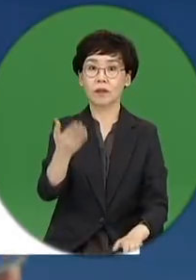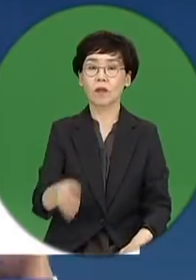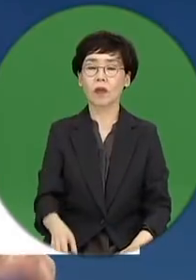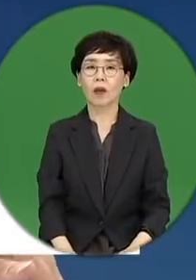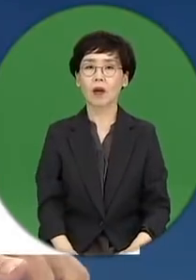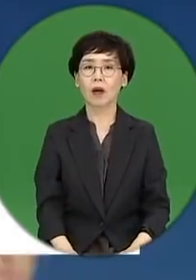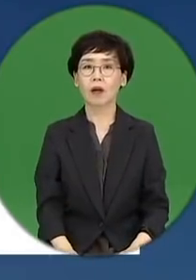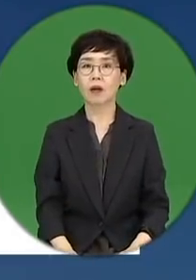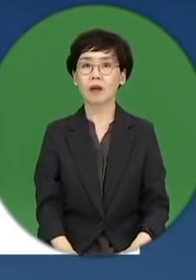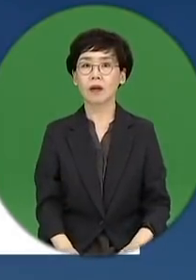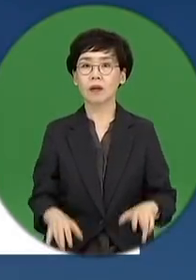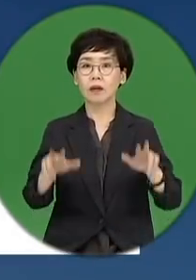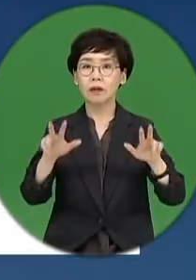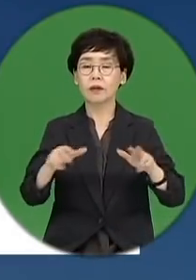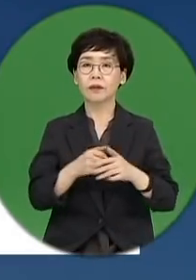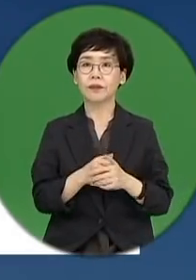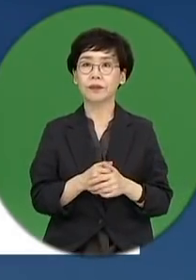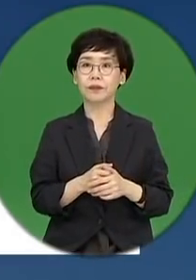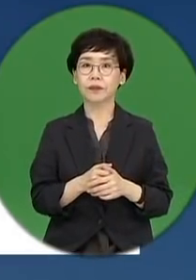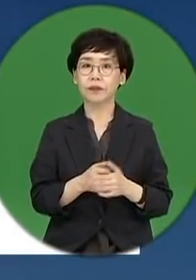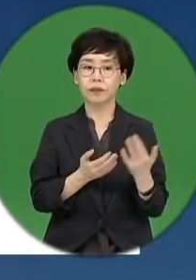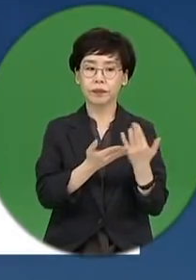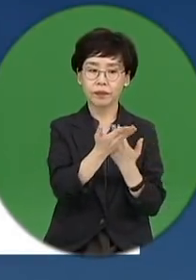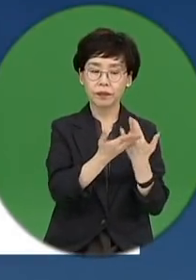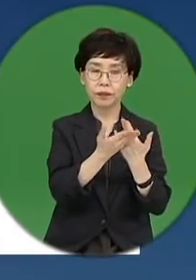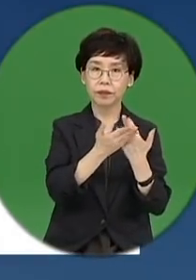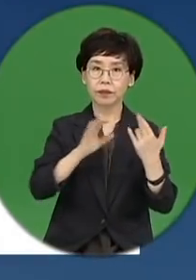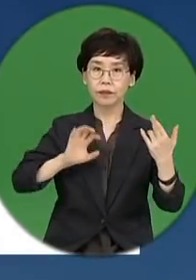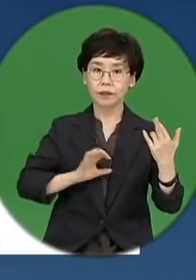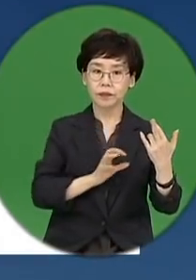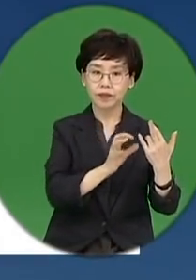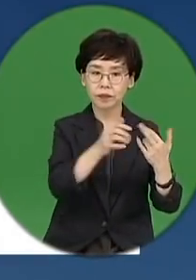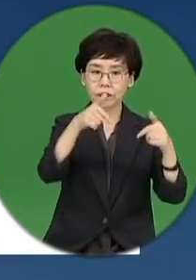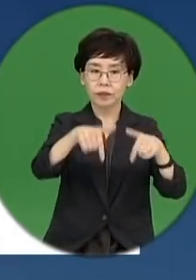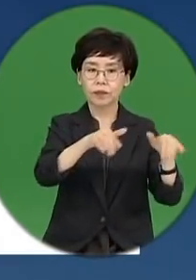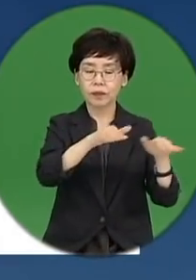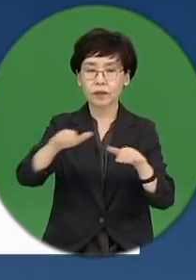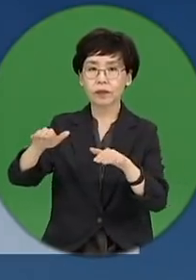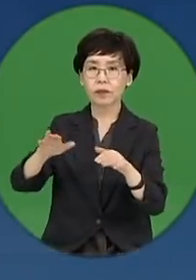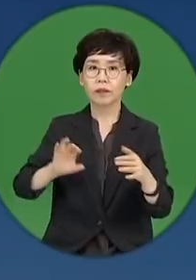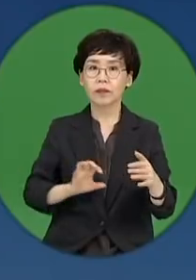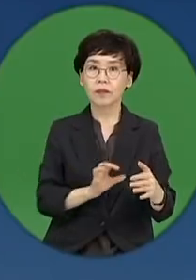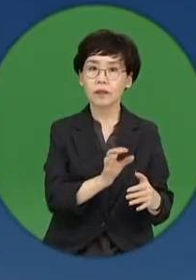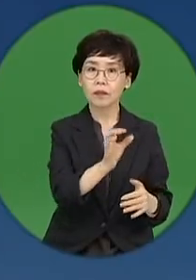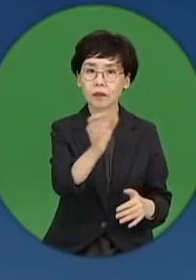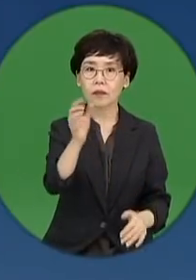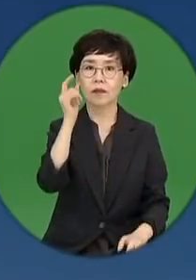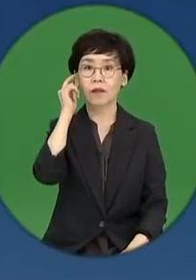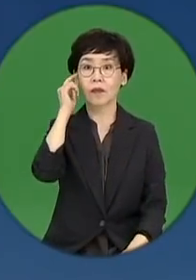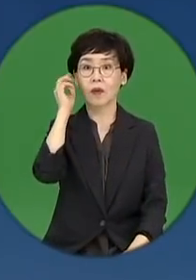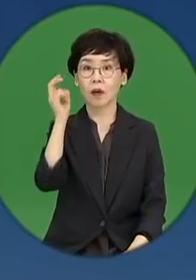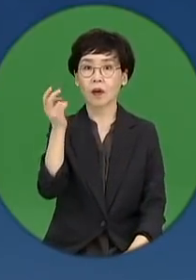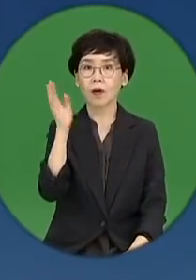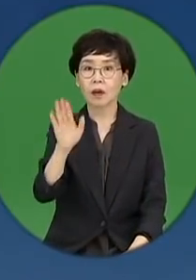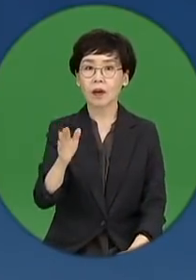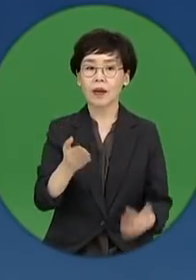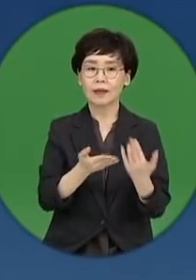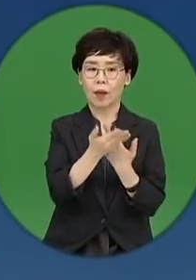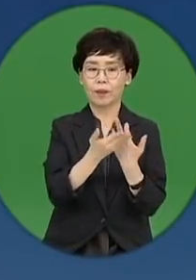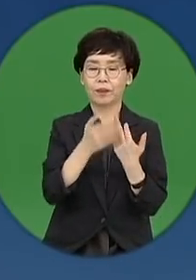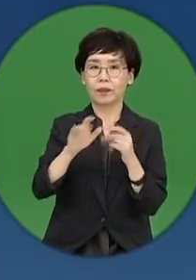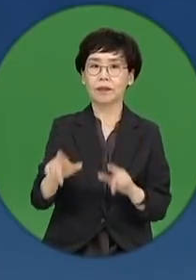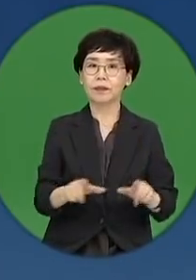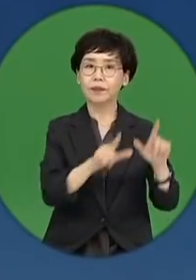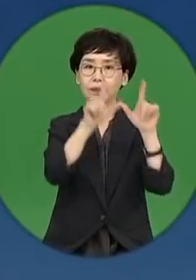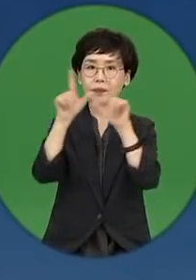그러면 지금 태풍이 제주도 옆을 지나서 서해를 따라서 북상을 할 것으로 예상되고 있는데 이 섬 지역에 살고